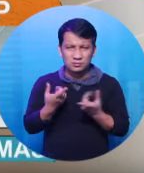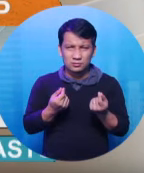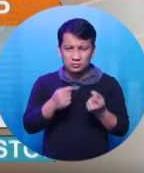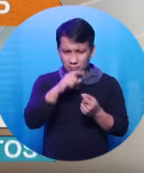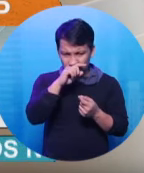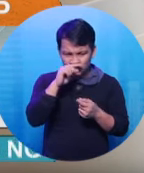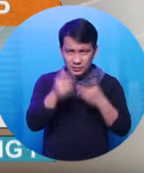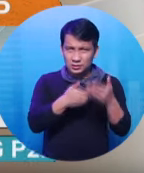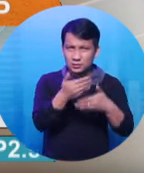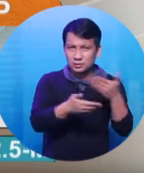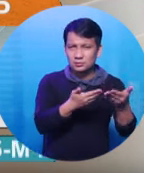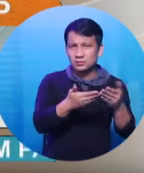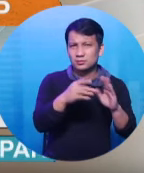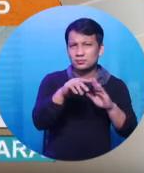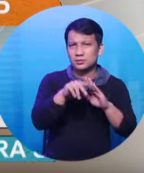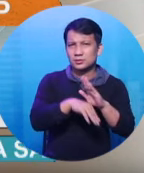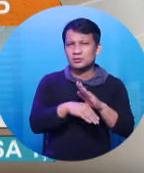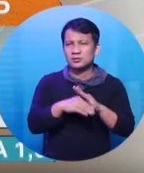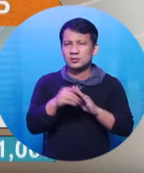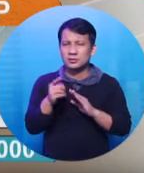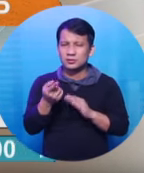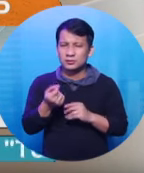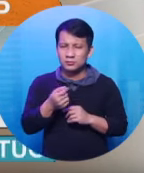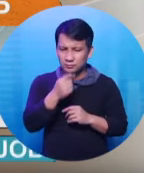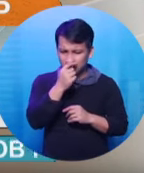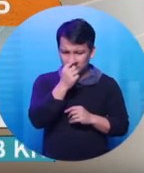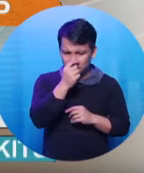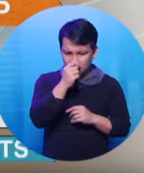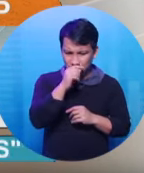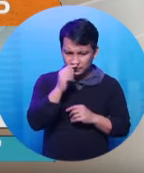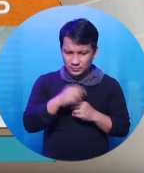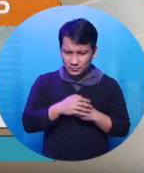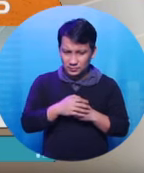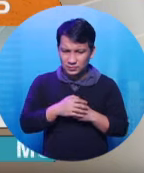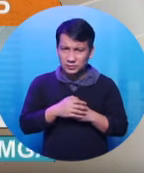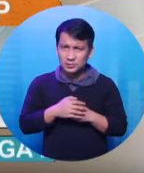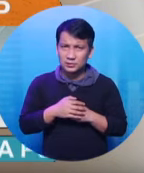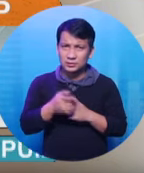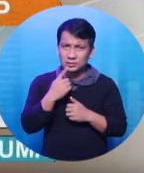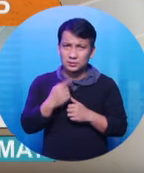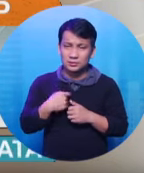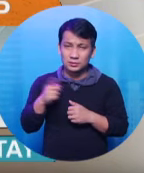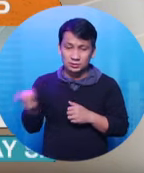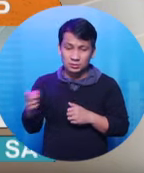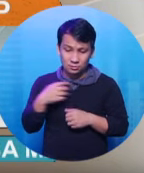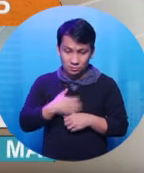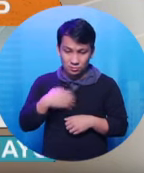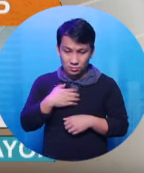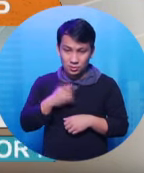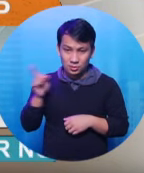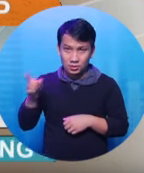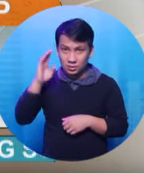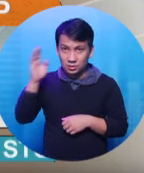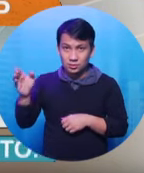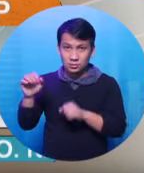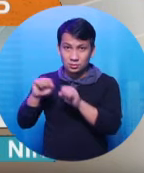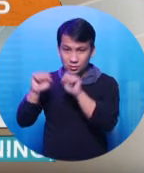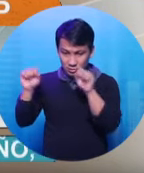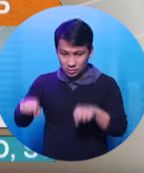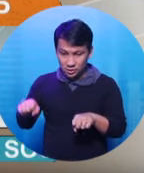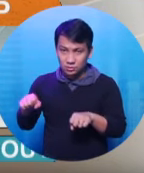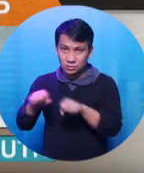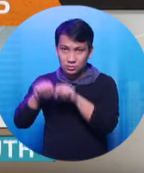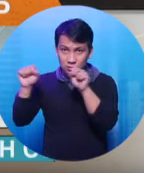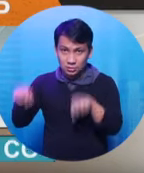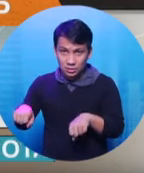mga dinaanan niyang protocol? Initially po kasi sir, nakapag-complain siya sa isang substation natin. Kaya lang